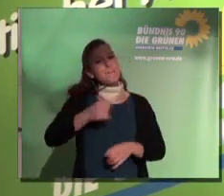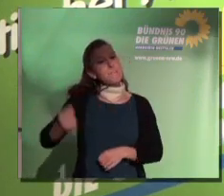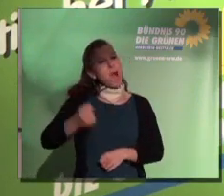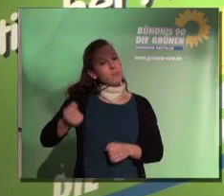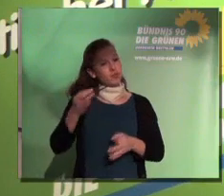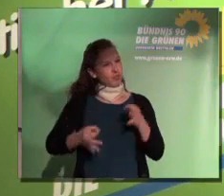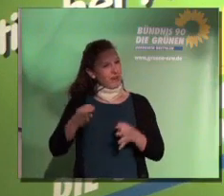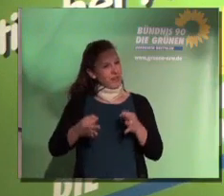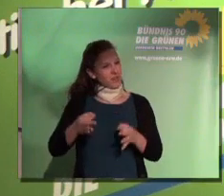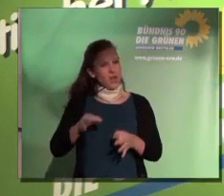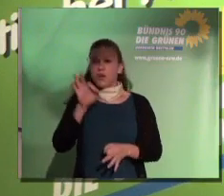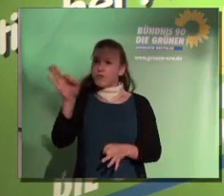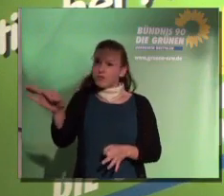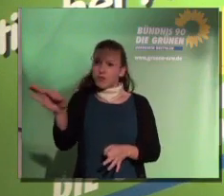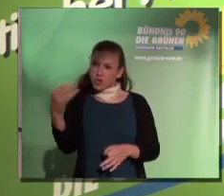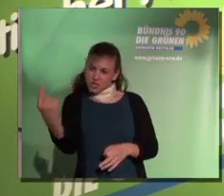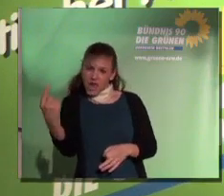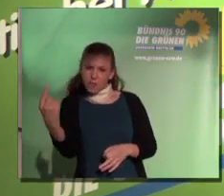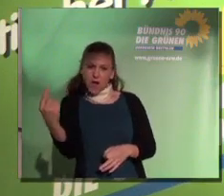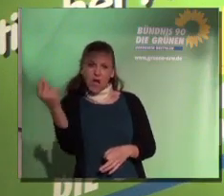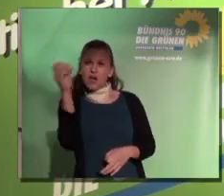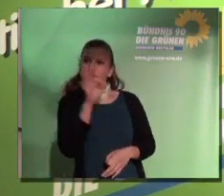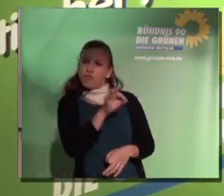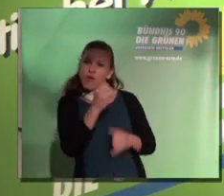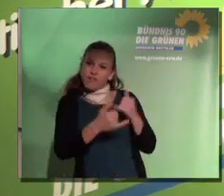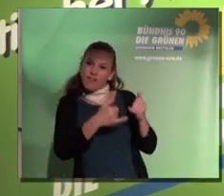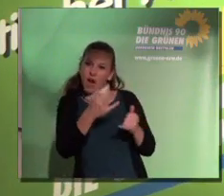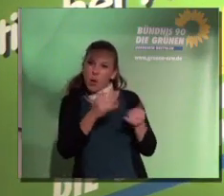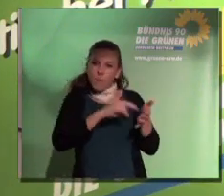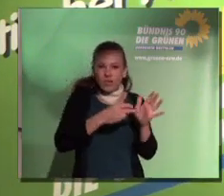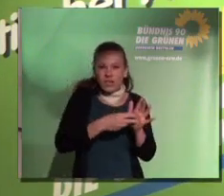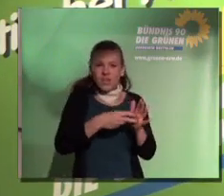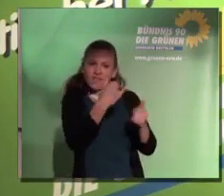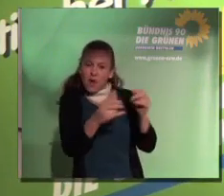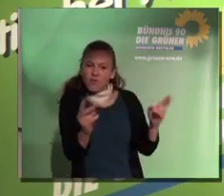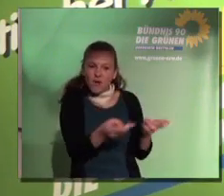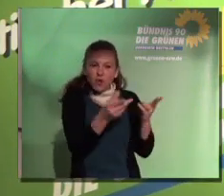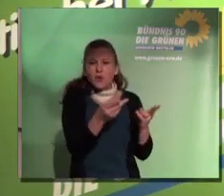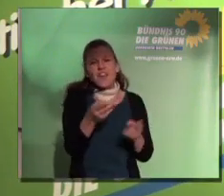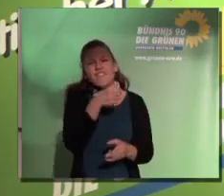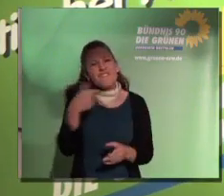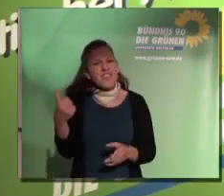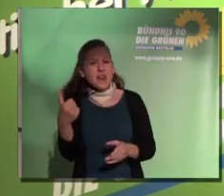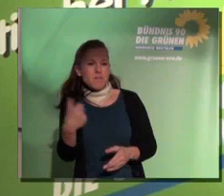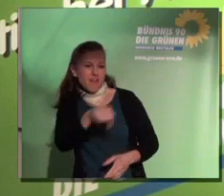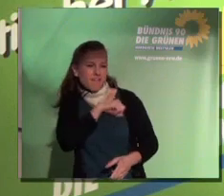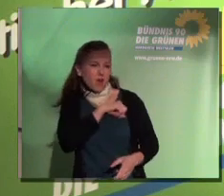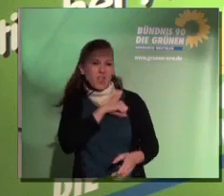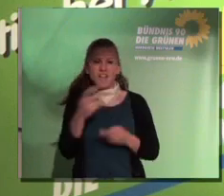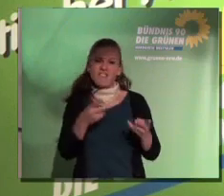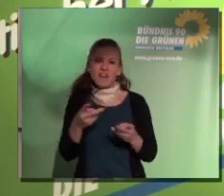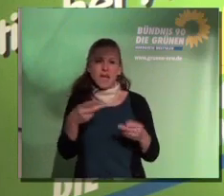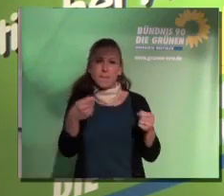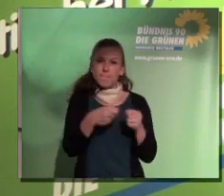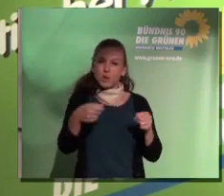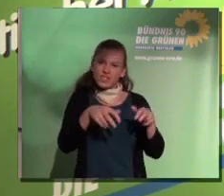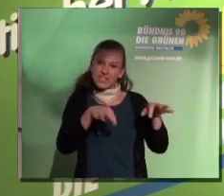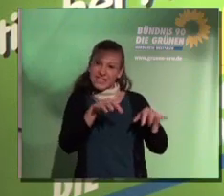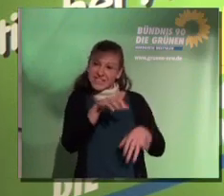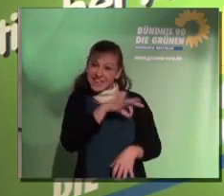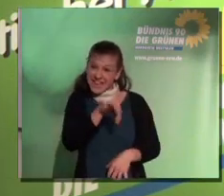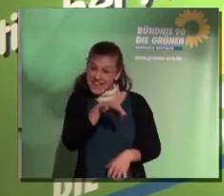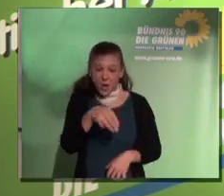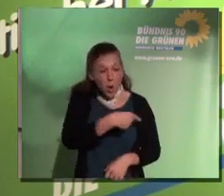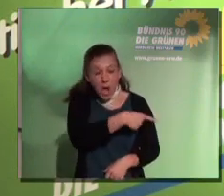würde er mehr für die Frauenpolitik machen, für Frauenförderung machen, als die ganze Bundesregierung in den letzten Jahren zusammen. Deshalb, einfache